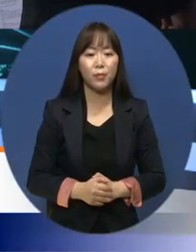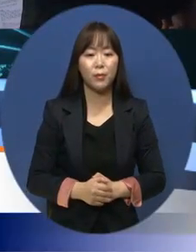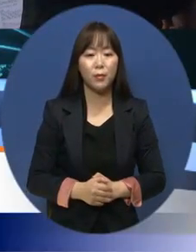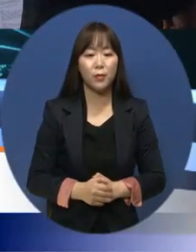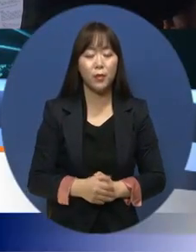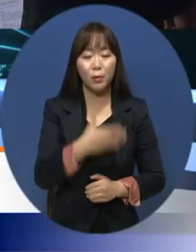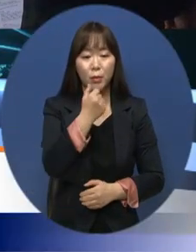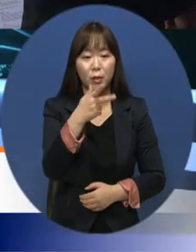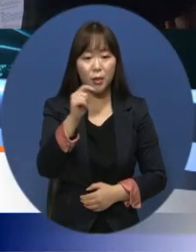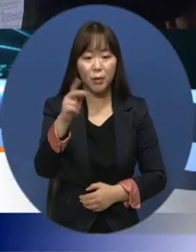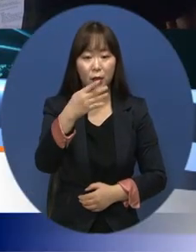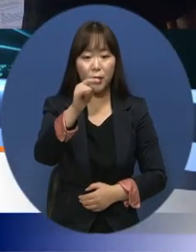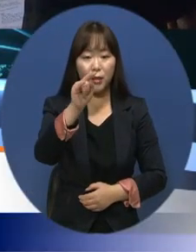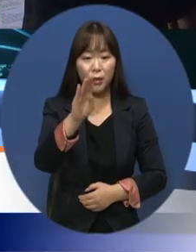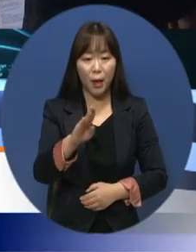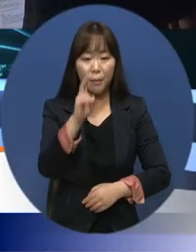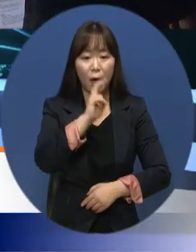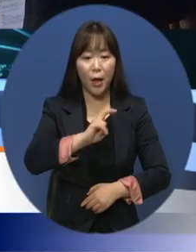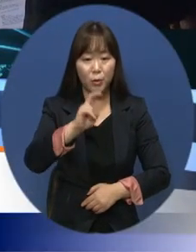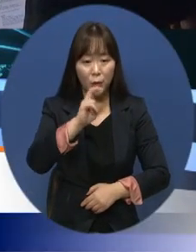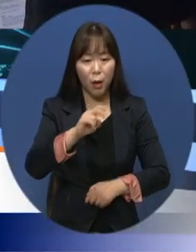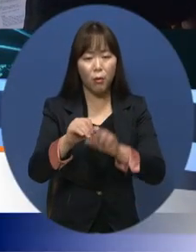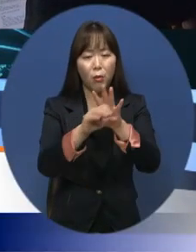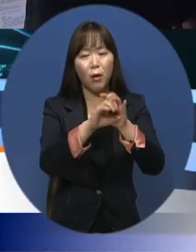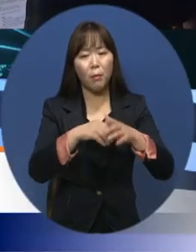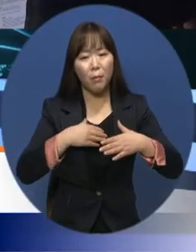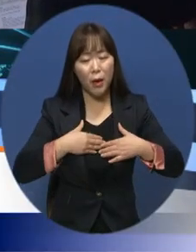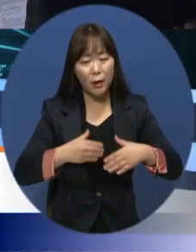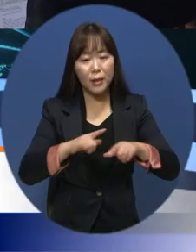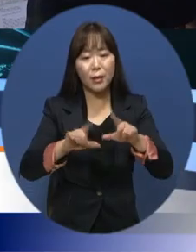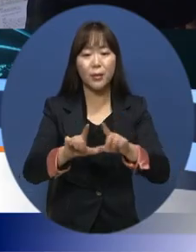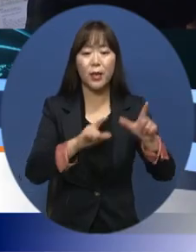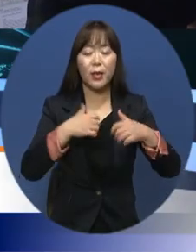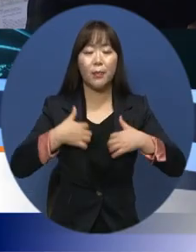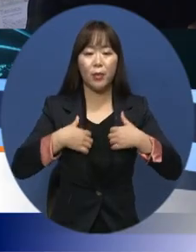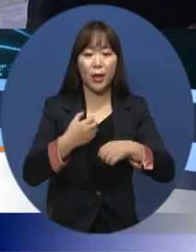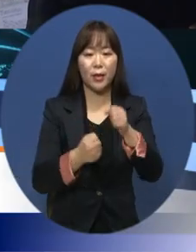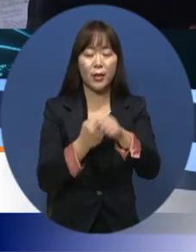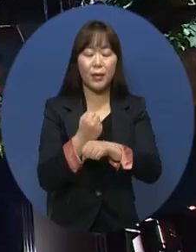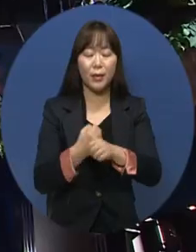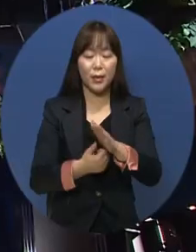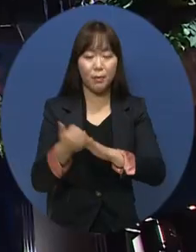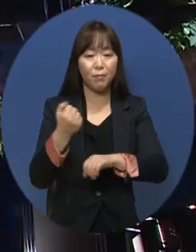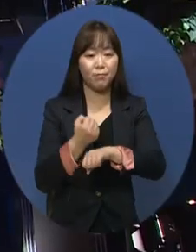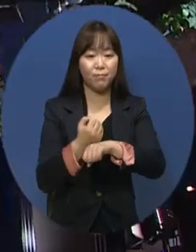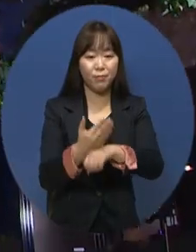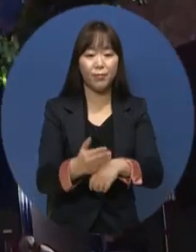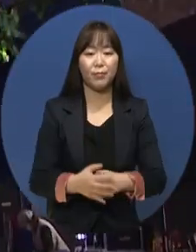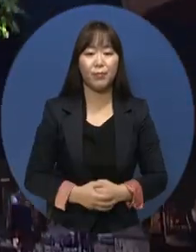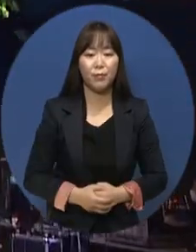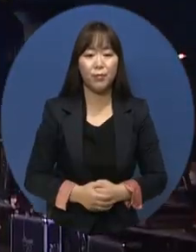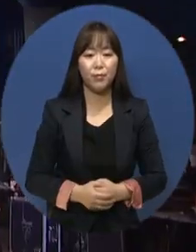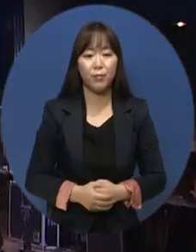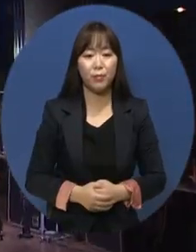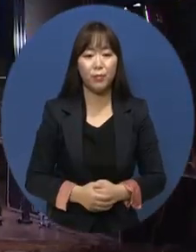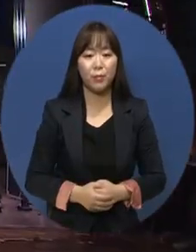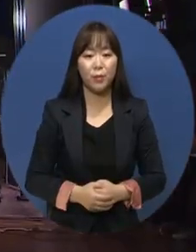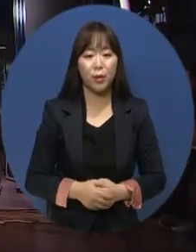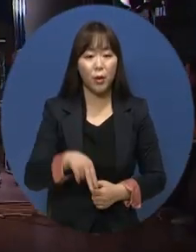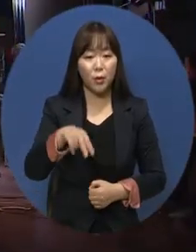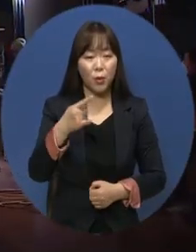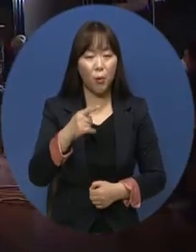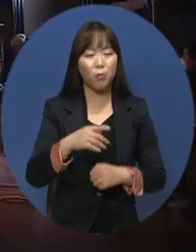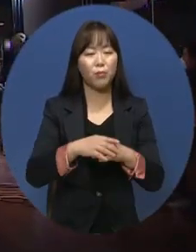복지TV 탑 가요쇼가 코로나19로 지친 일상에 기쁨과 희망을 전합니다. 쇼 프로그램의